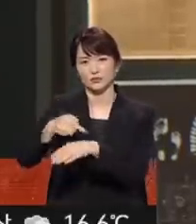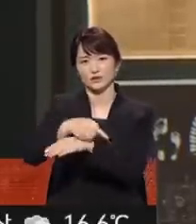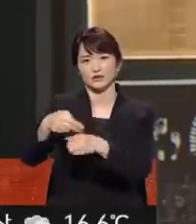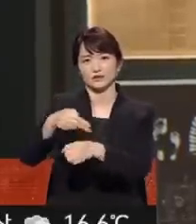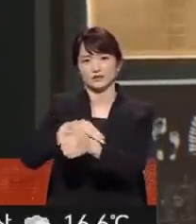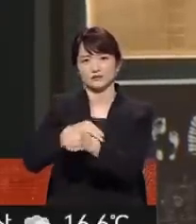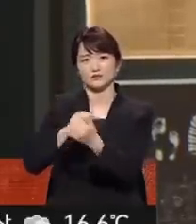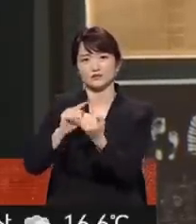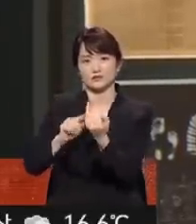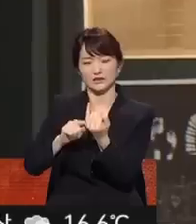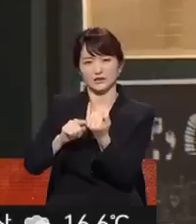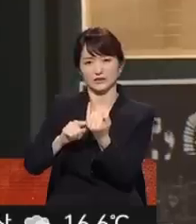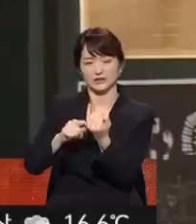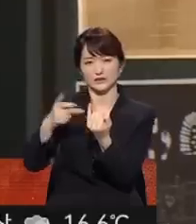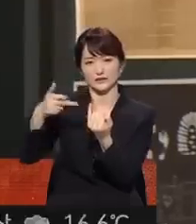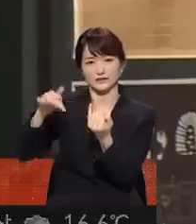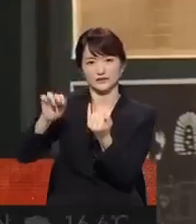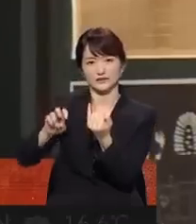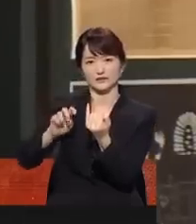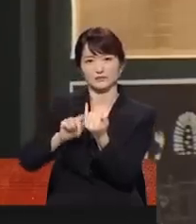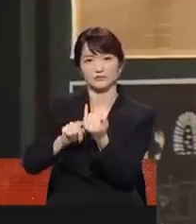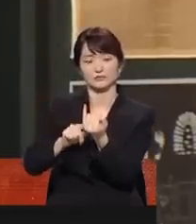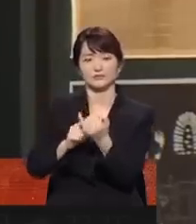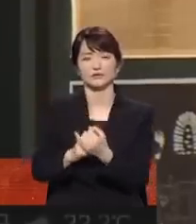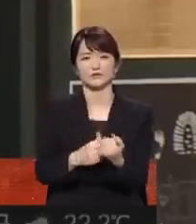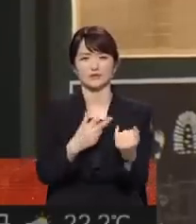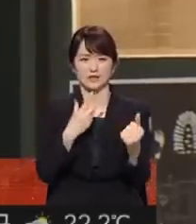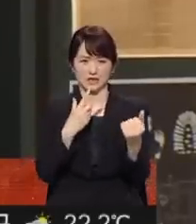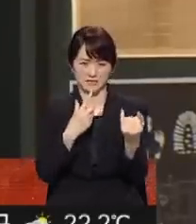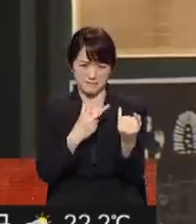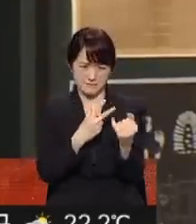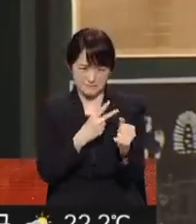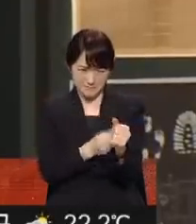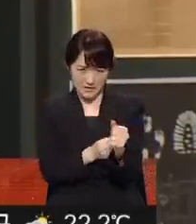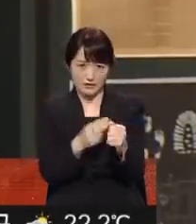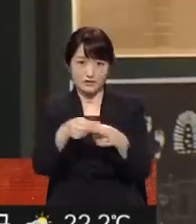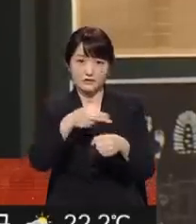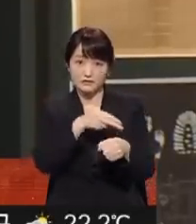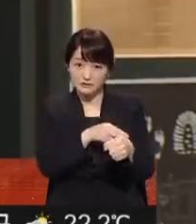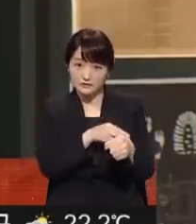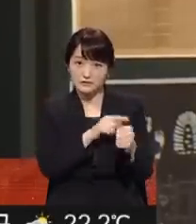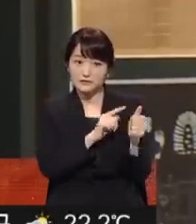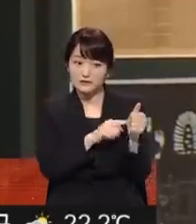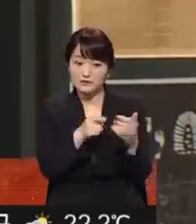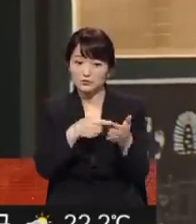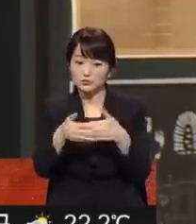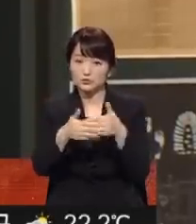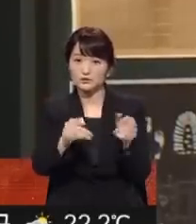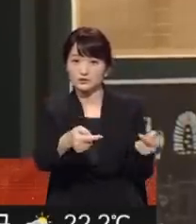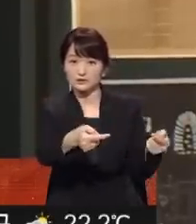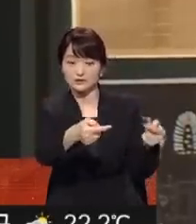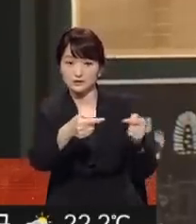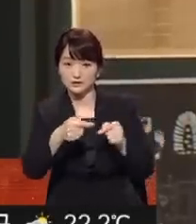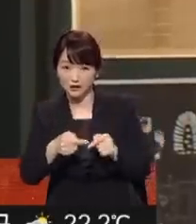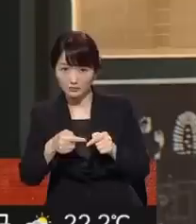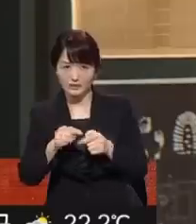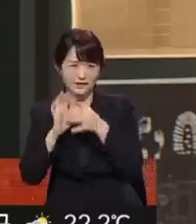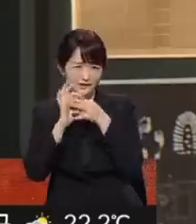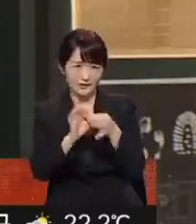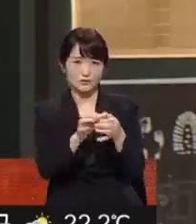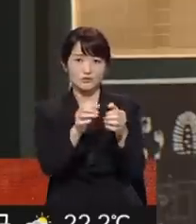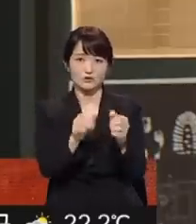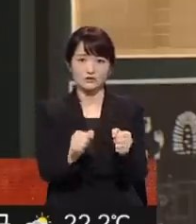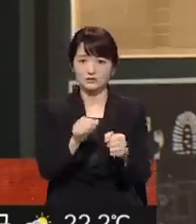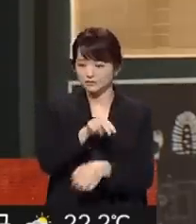리디아 킴 선생님이 마취과 의사는 수술실에서 단 1초도 자리를 비워서는 안 되는 법이라면서